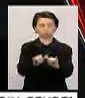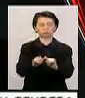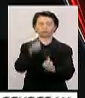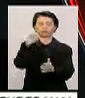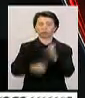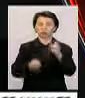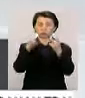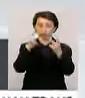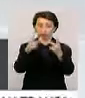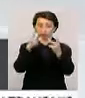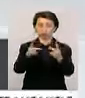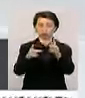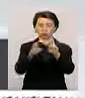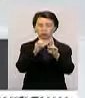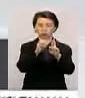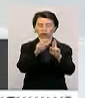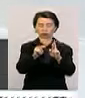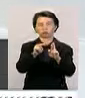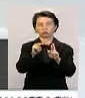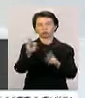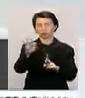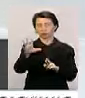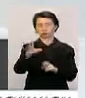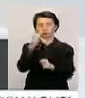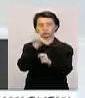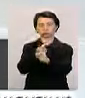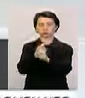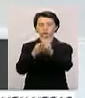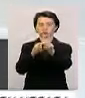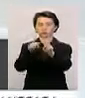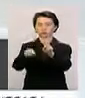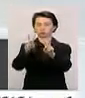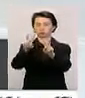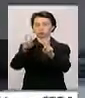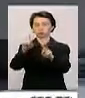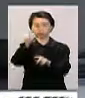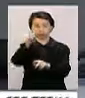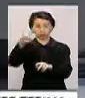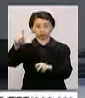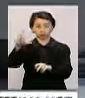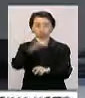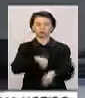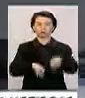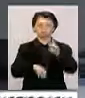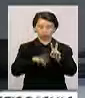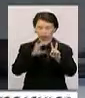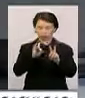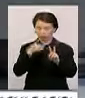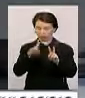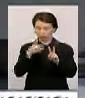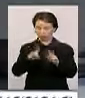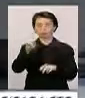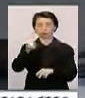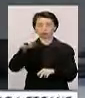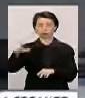Harga runcit petrol RON 95 dan diesel masing-masing ditetapkan pada RM2.20 seliter dan RM2.18